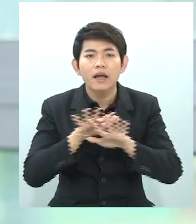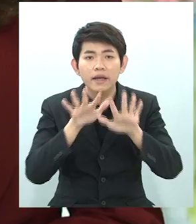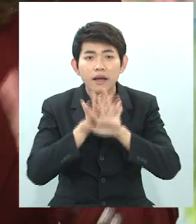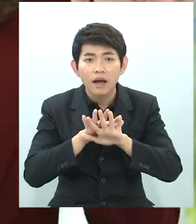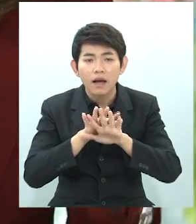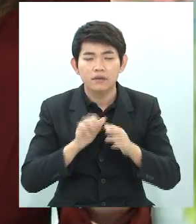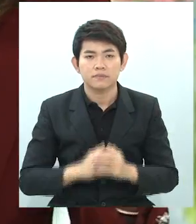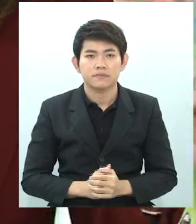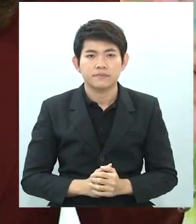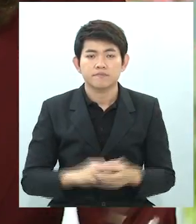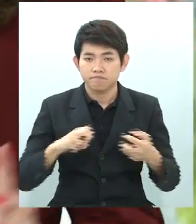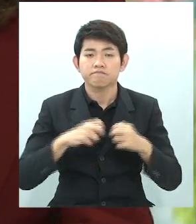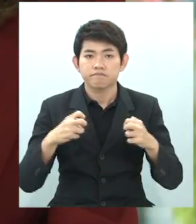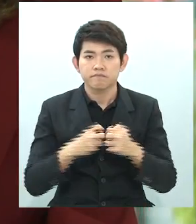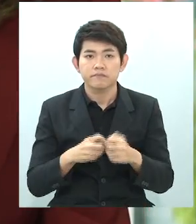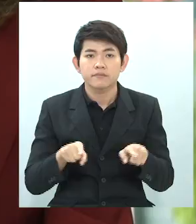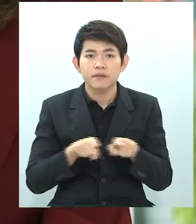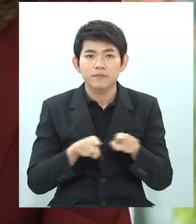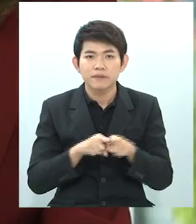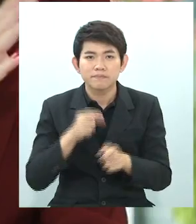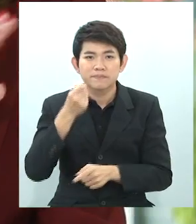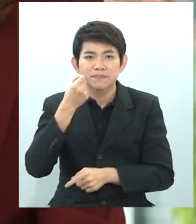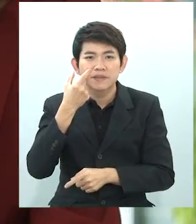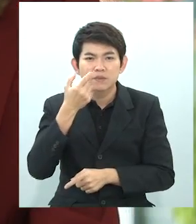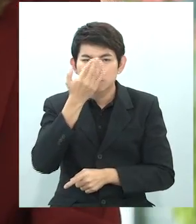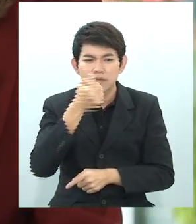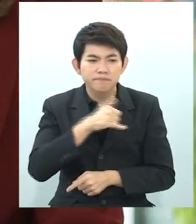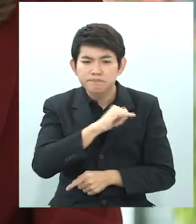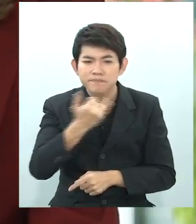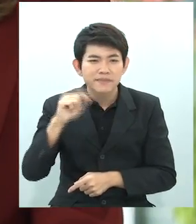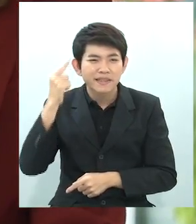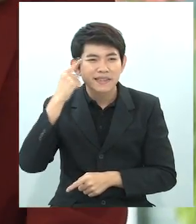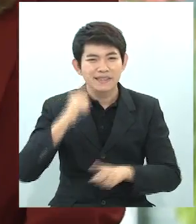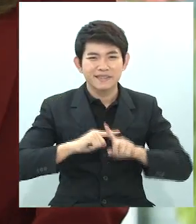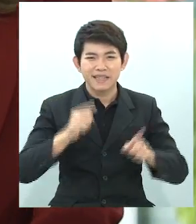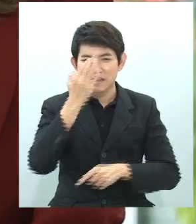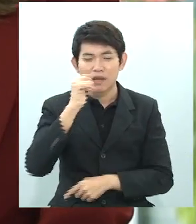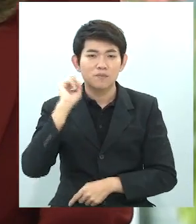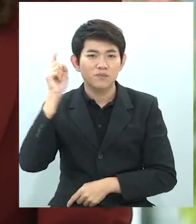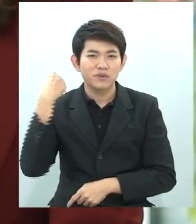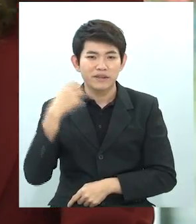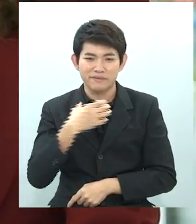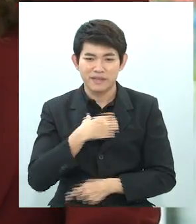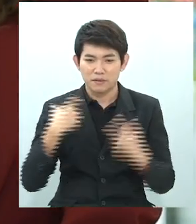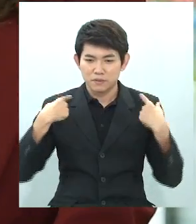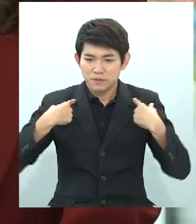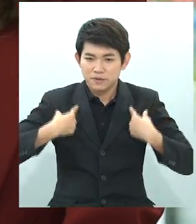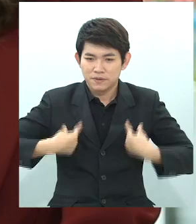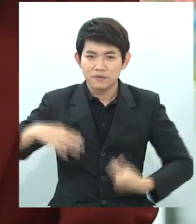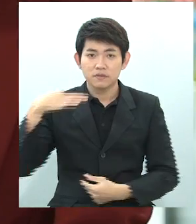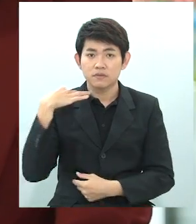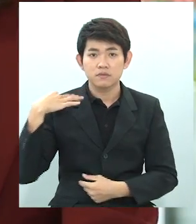ไขมัน ปัญหาอีกอย่างนึงของการเกิดสิวเนี่ยหลายคนไม่มั่นใจโดยเฉพาะสาวๆที่จะต้องใส่ชุดราตรงราตรีหรือว่าอะไรต่างๆเนี่ย